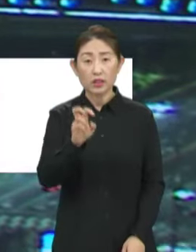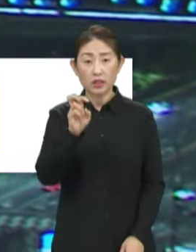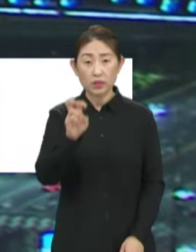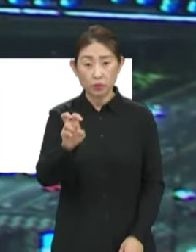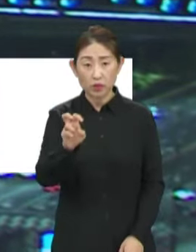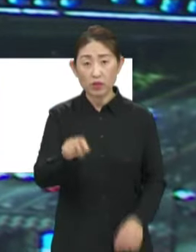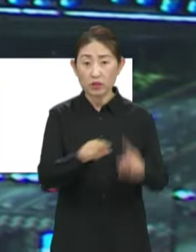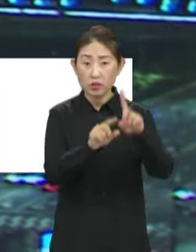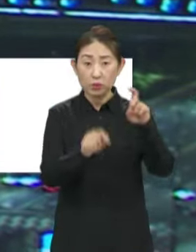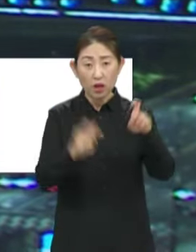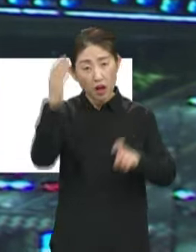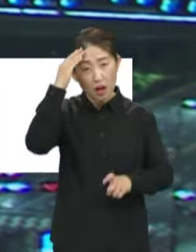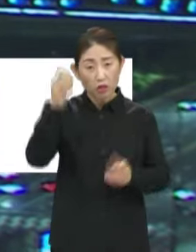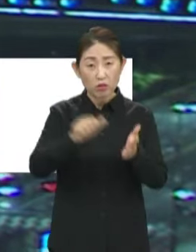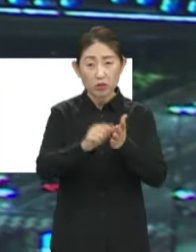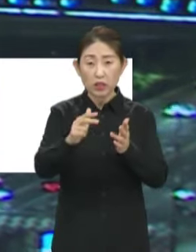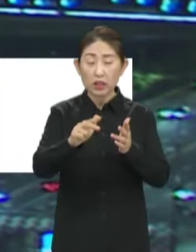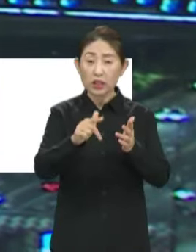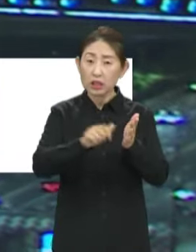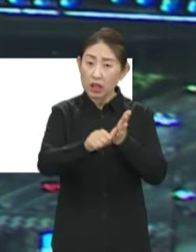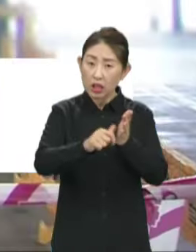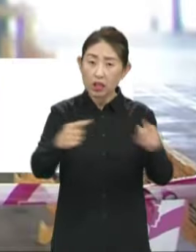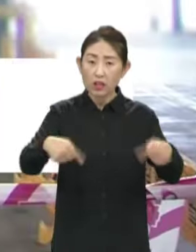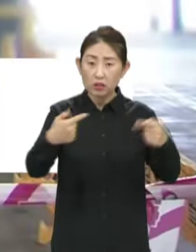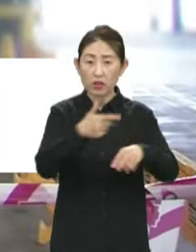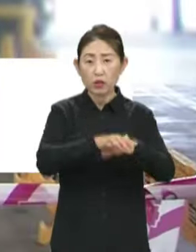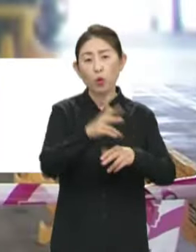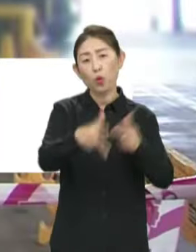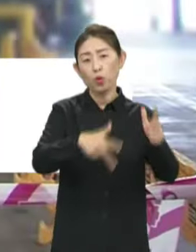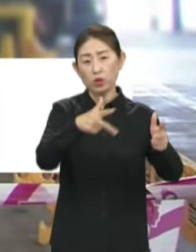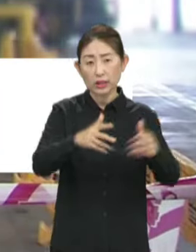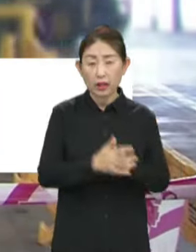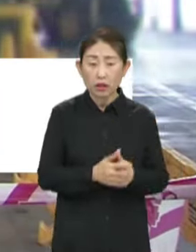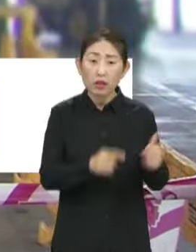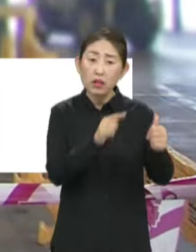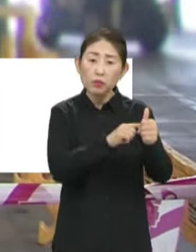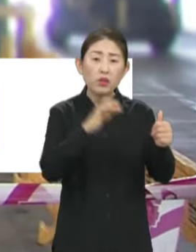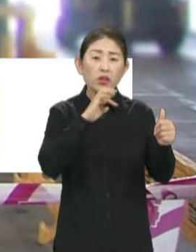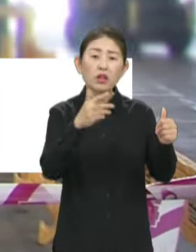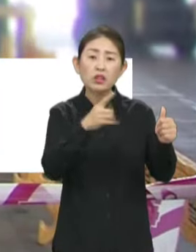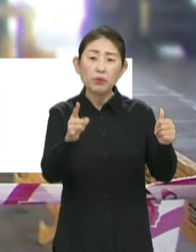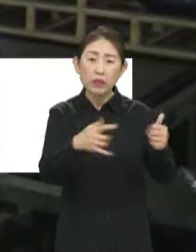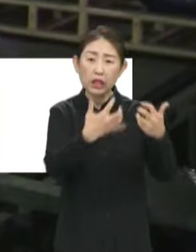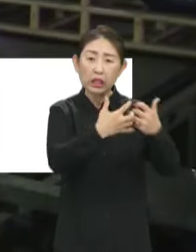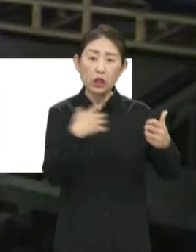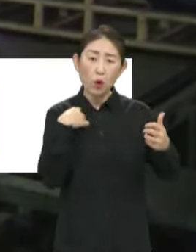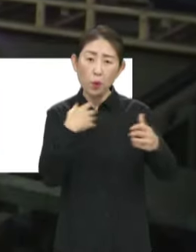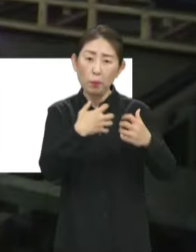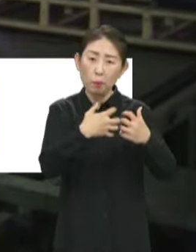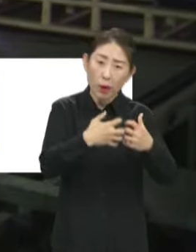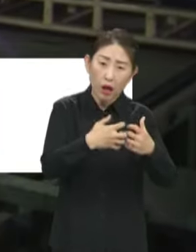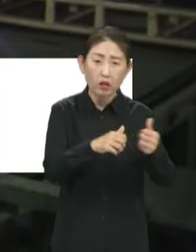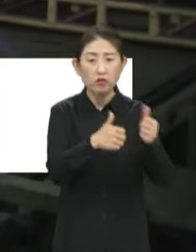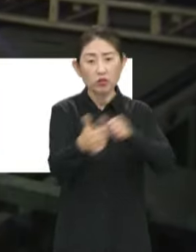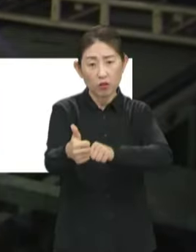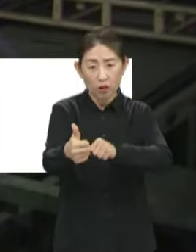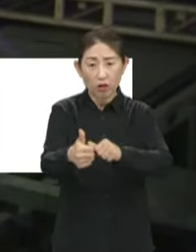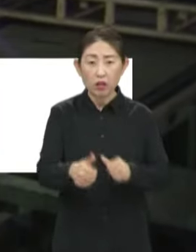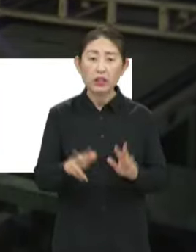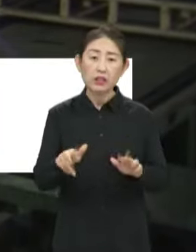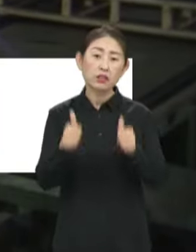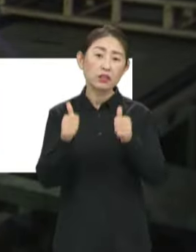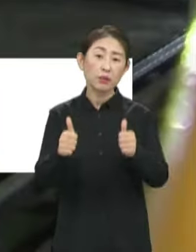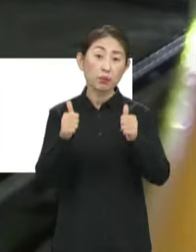지난 2020년 11월 한국타이어 대전 공장에서 40대 노동자가 기계에 옷을 끼어 숨진 사고와